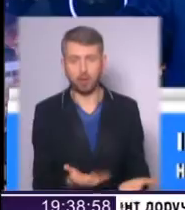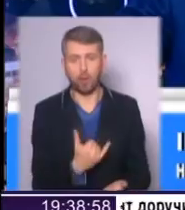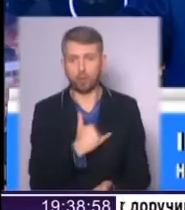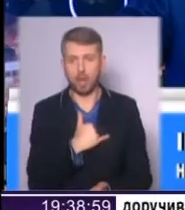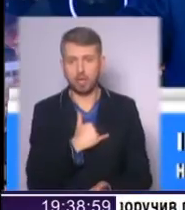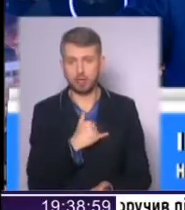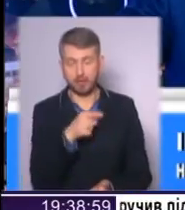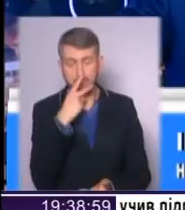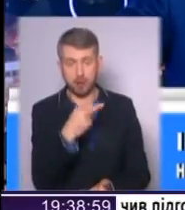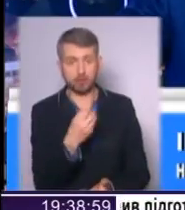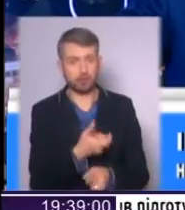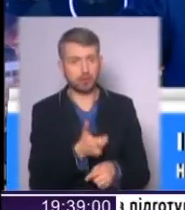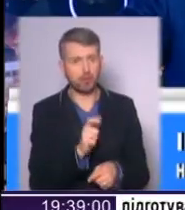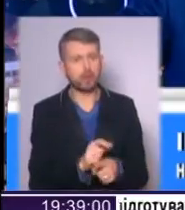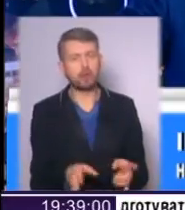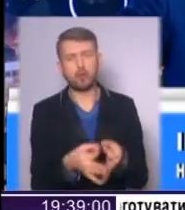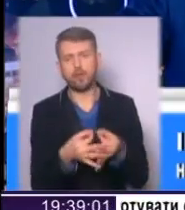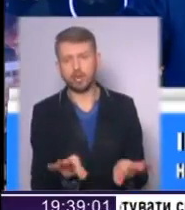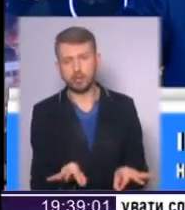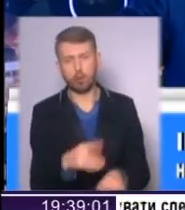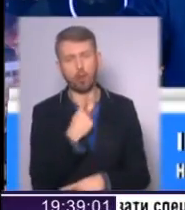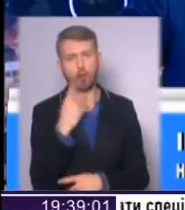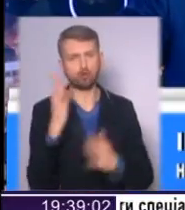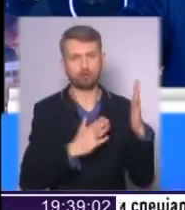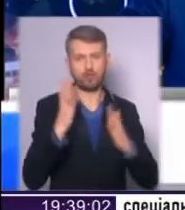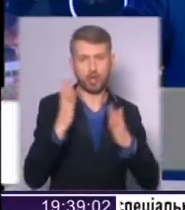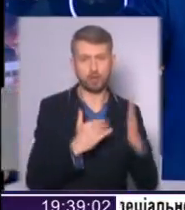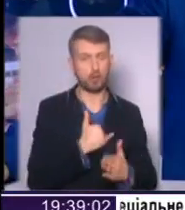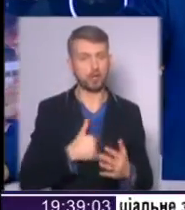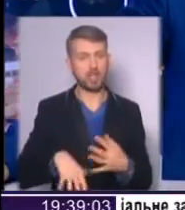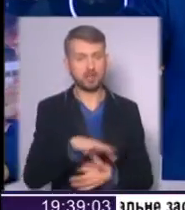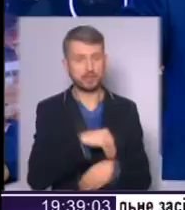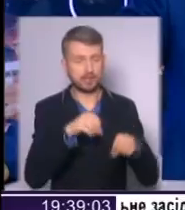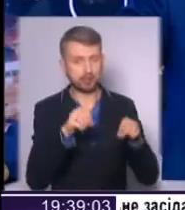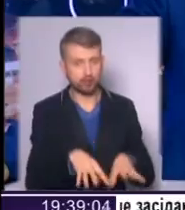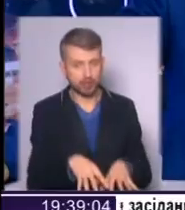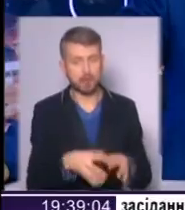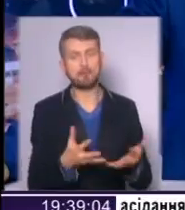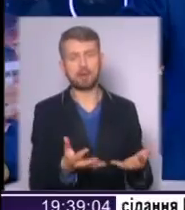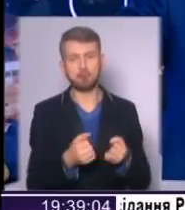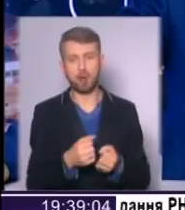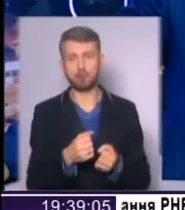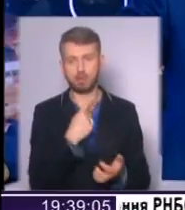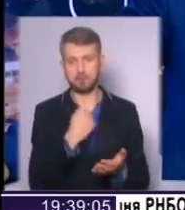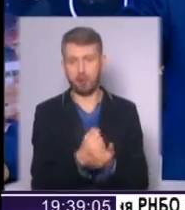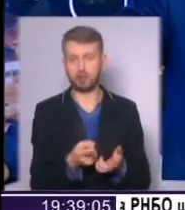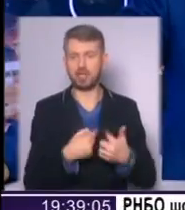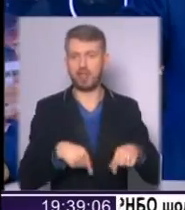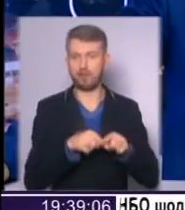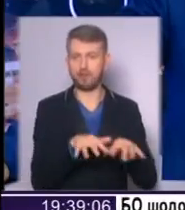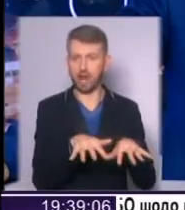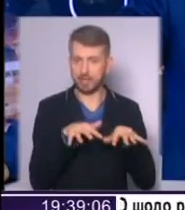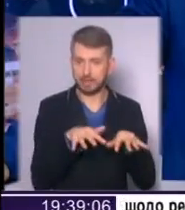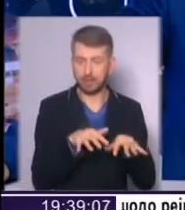ви бачите, ще досить довільне взагалі голосування. У нас всі рішення, безумовно, приймаються на фракції. І ті рішення